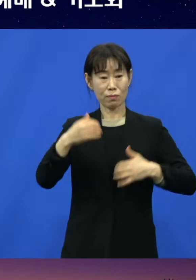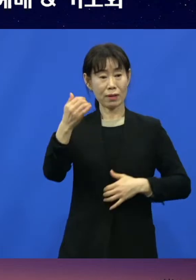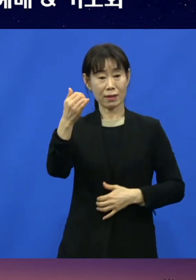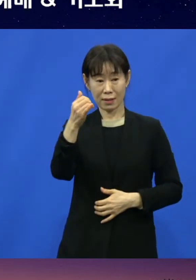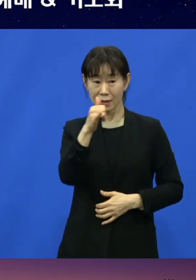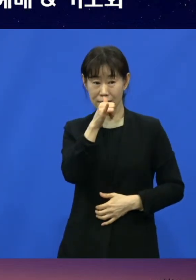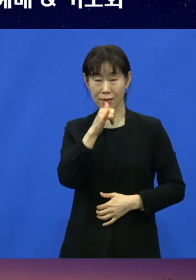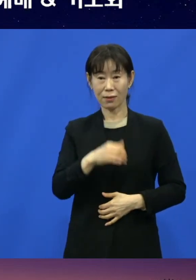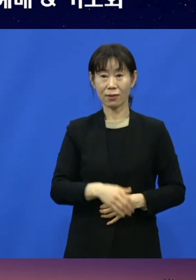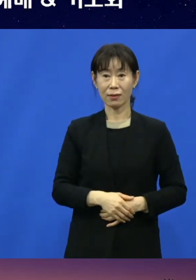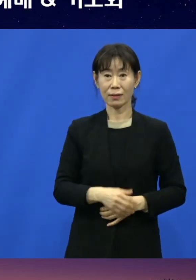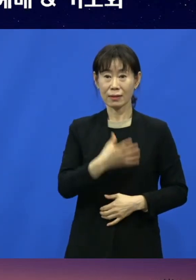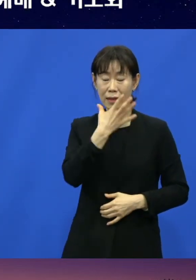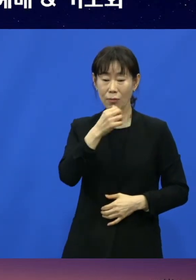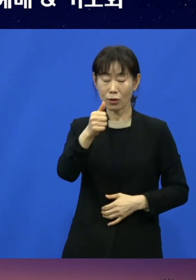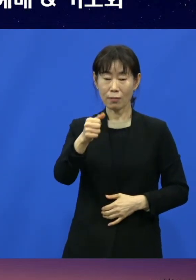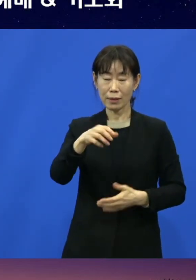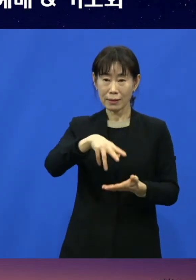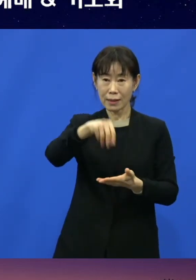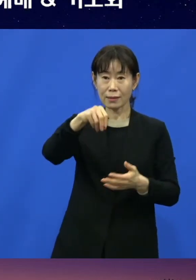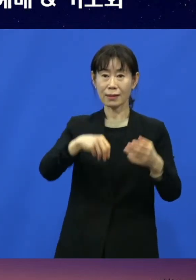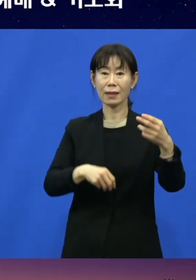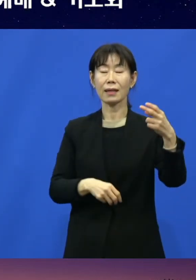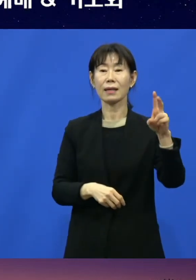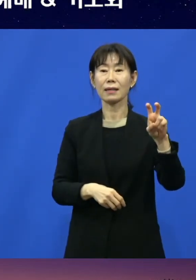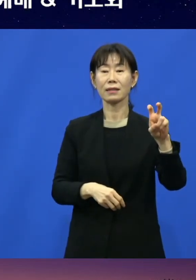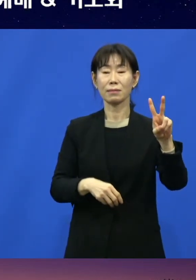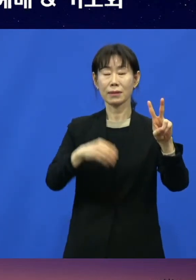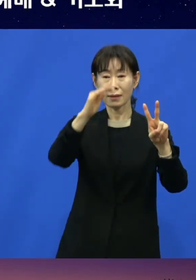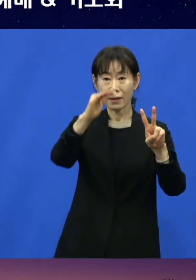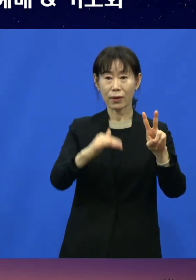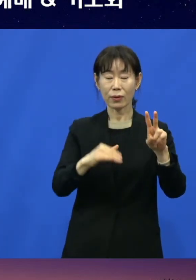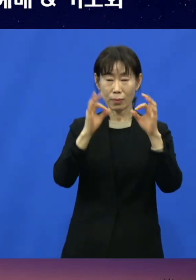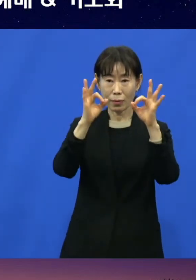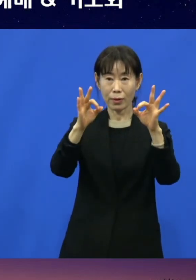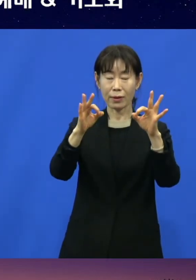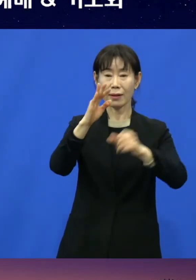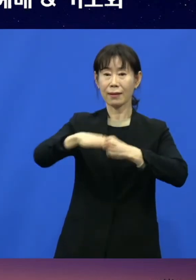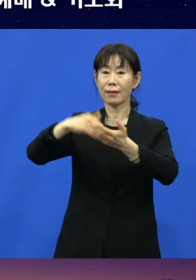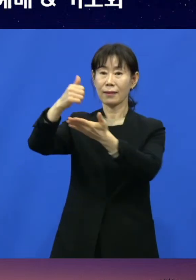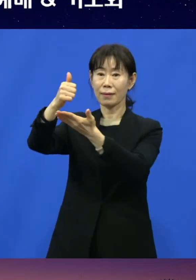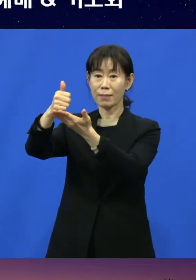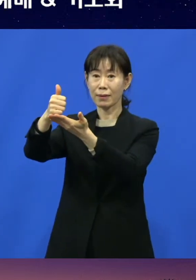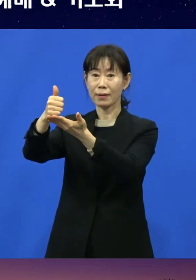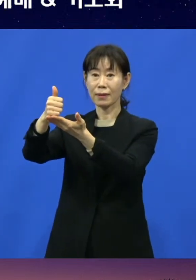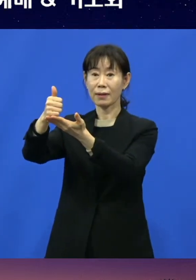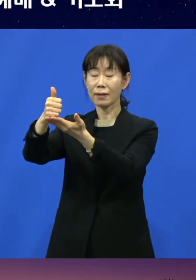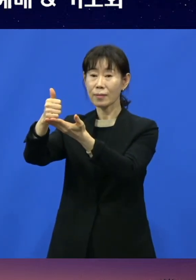아브라함이 창세기 22장에 아브라함이 이 하나님을